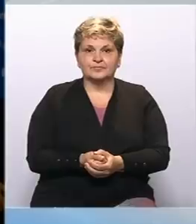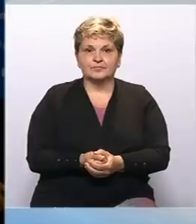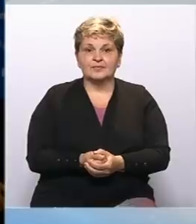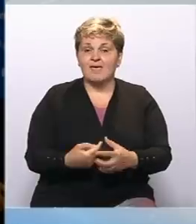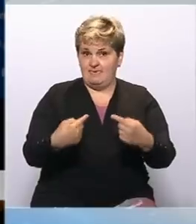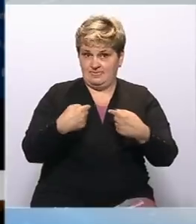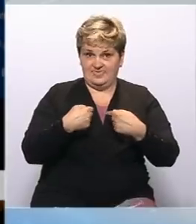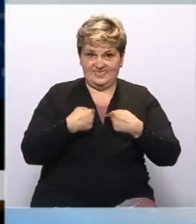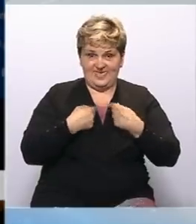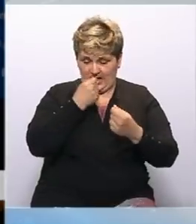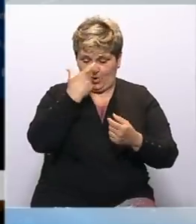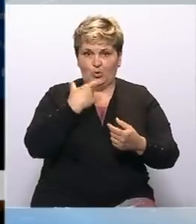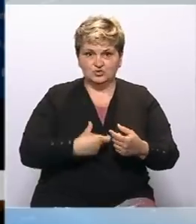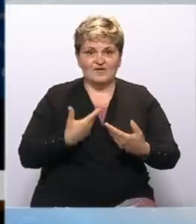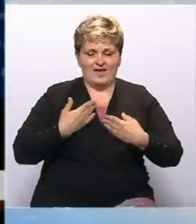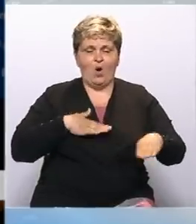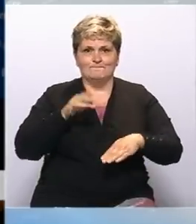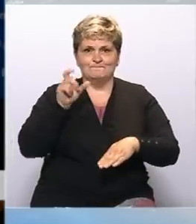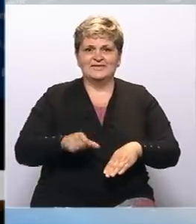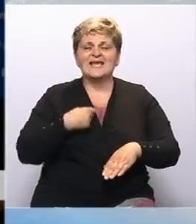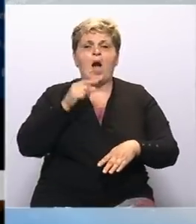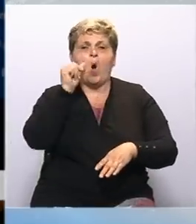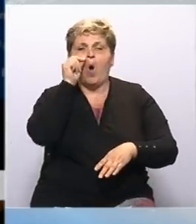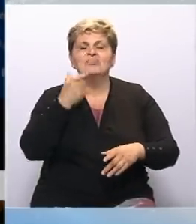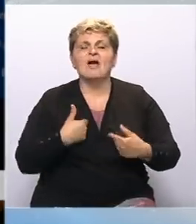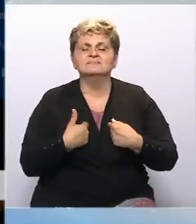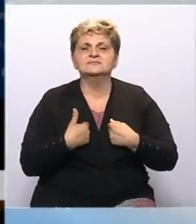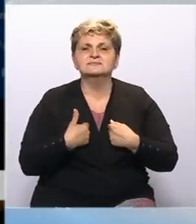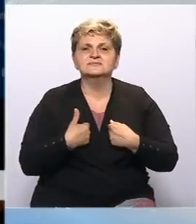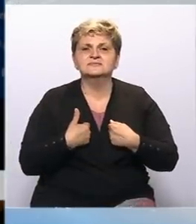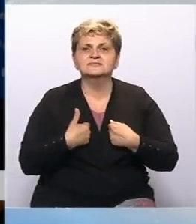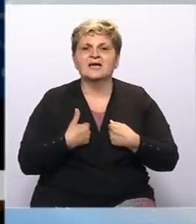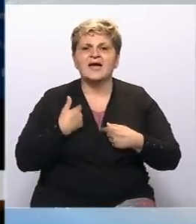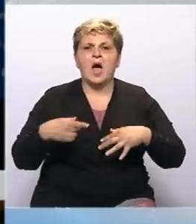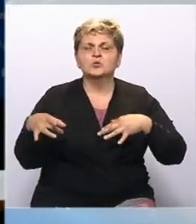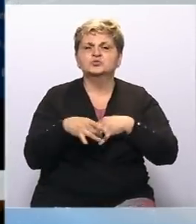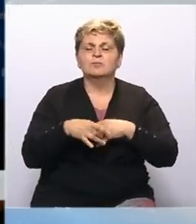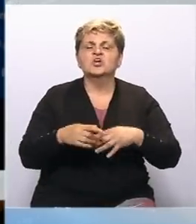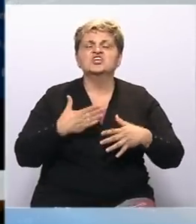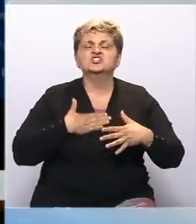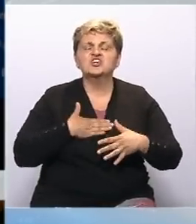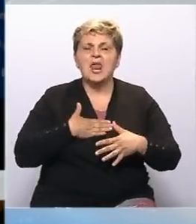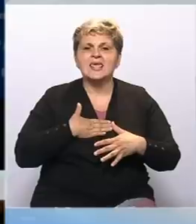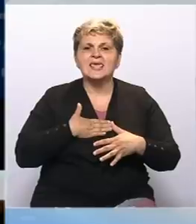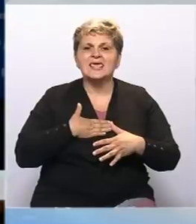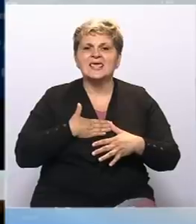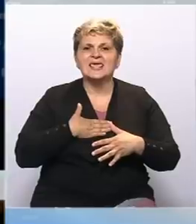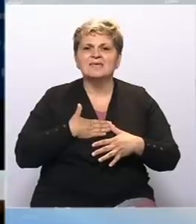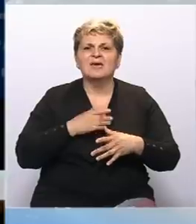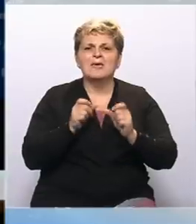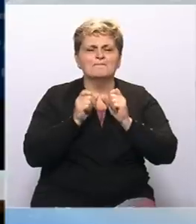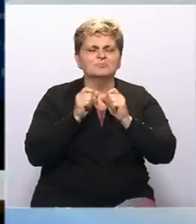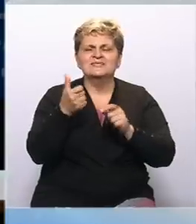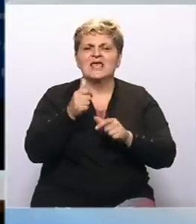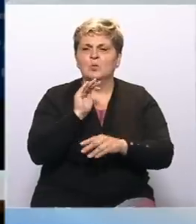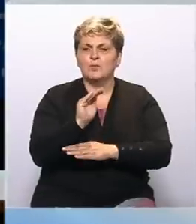Ja kao čovjek, kao ministar, kao otac, kao suprug želim da za početak samo pošaljem jednu